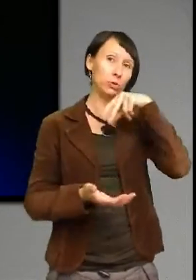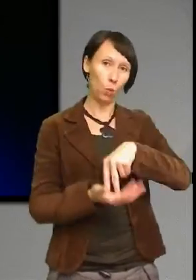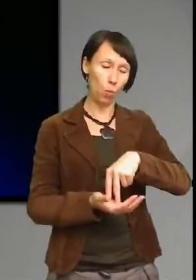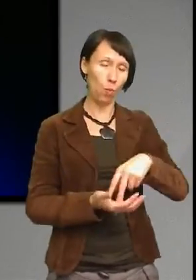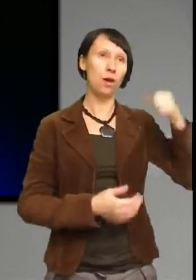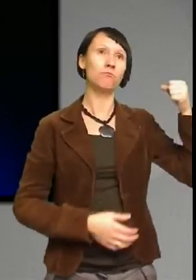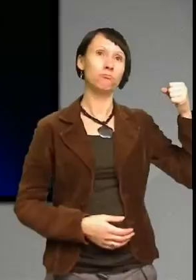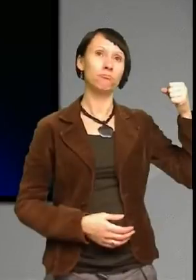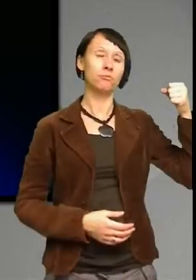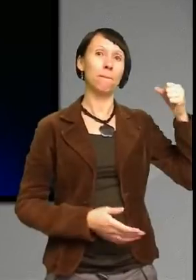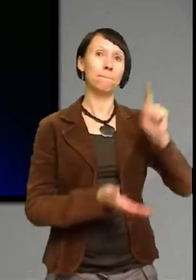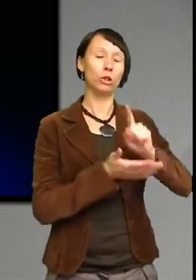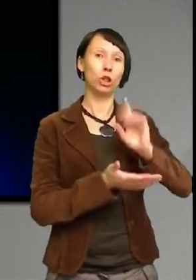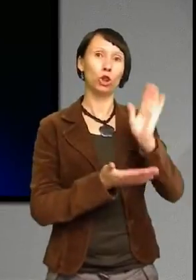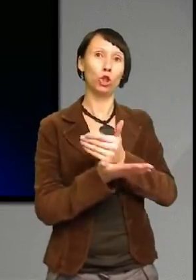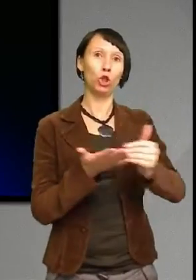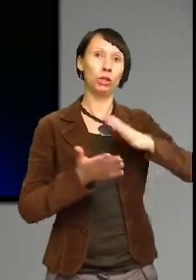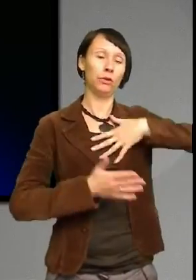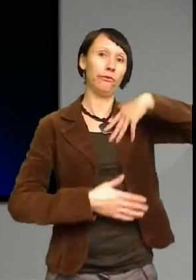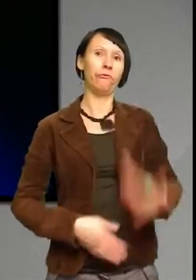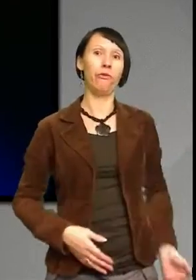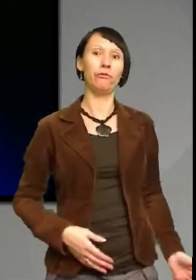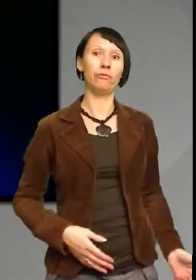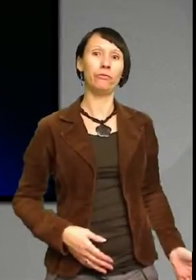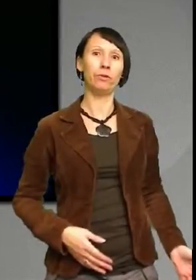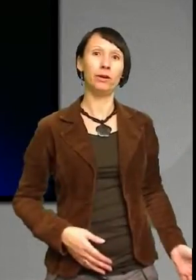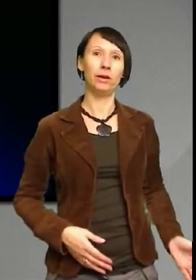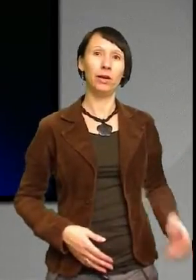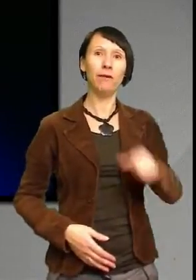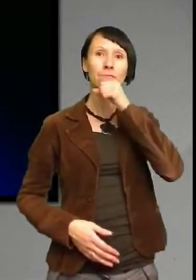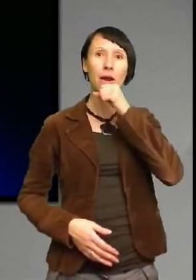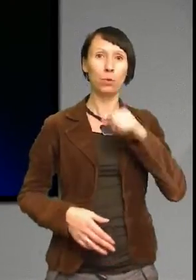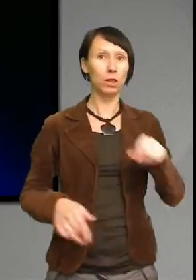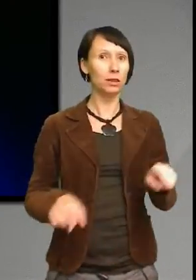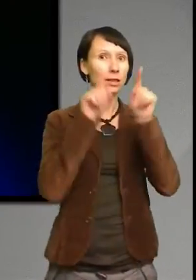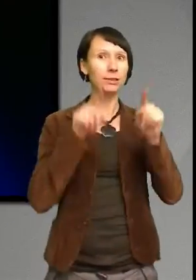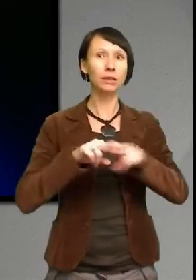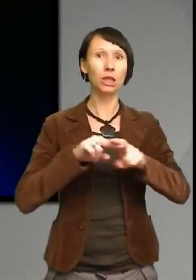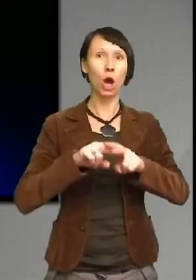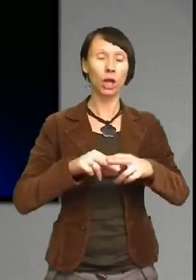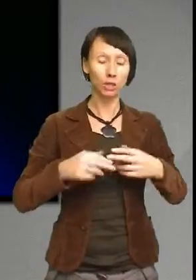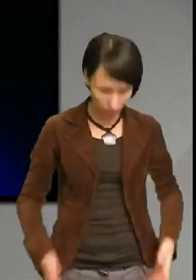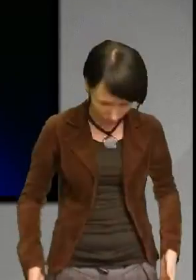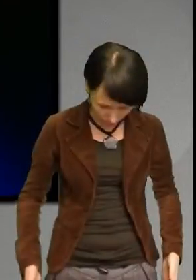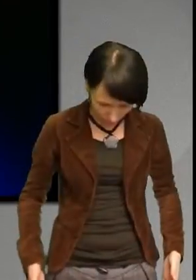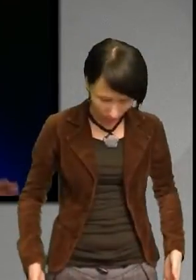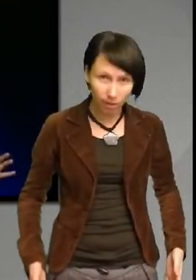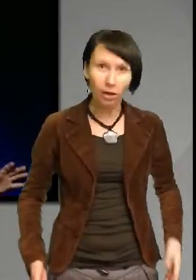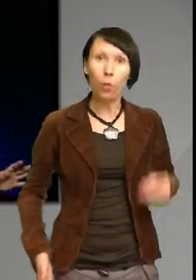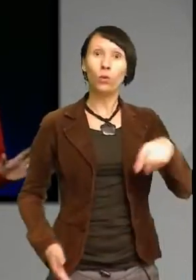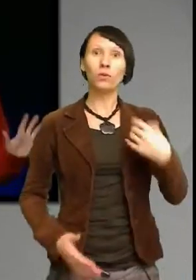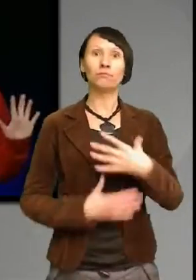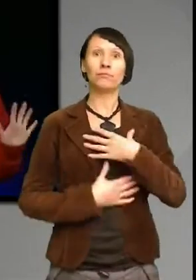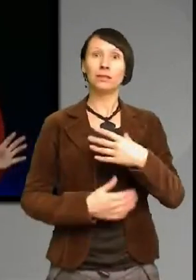plötsligt så lossnar tygstycket. Och farmor står där, nästan helt naken. Som den prydda svenskorn är så